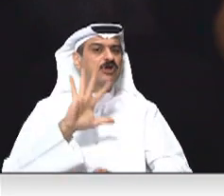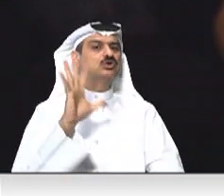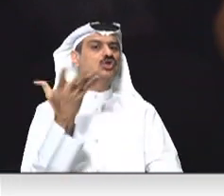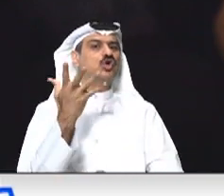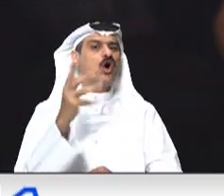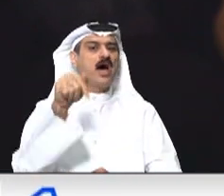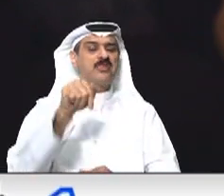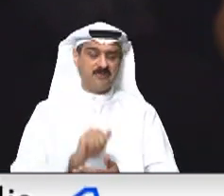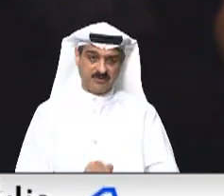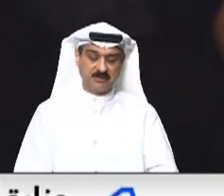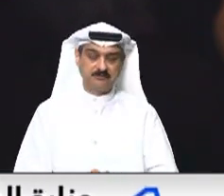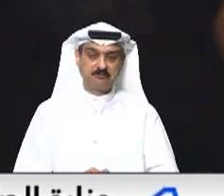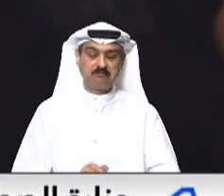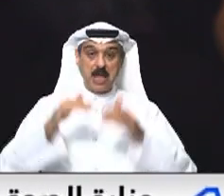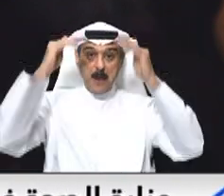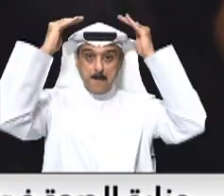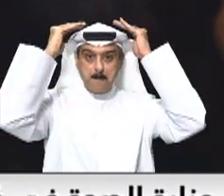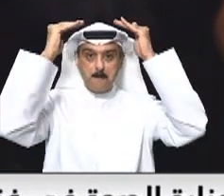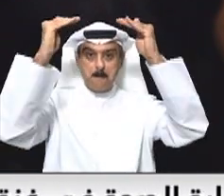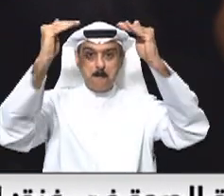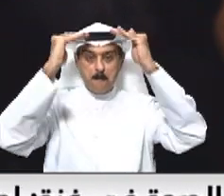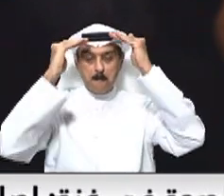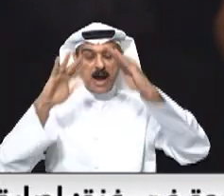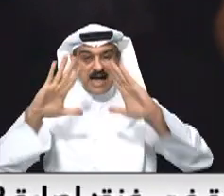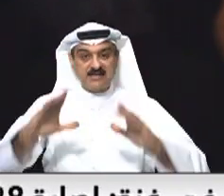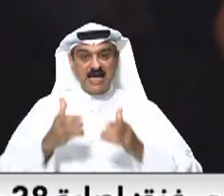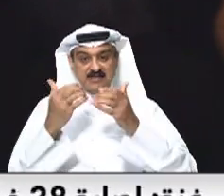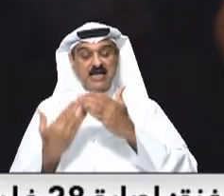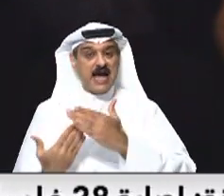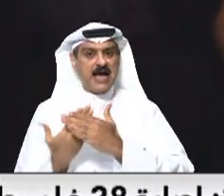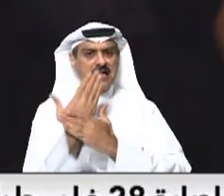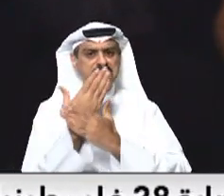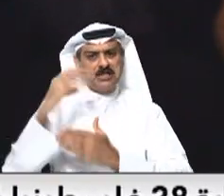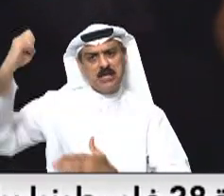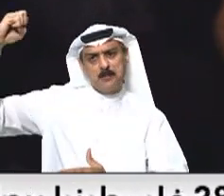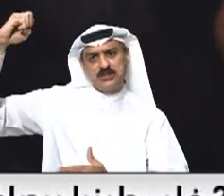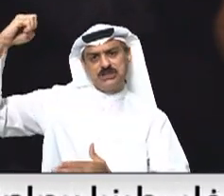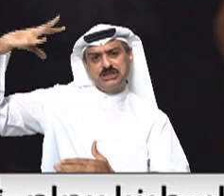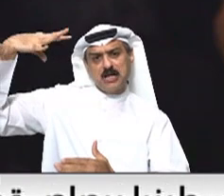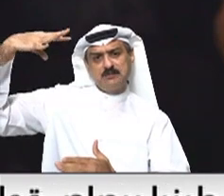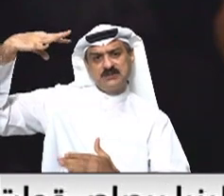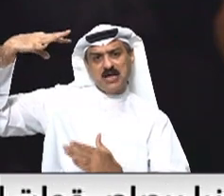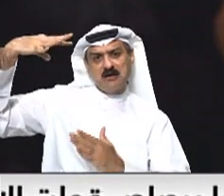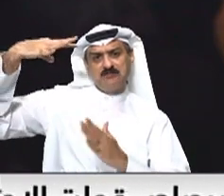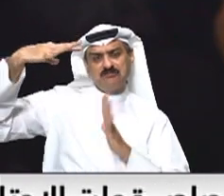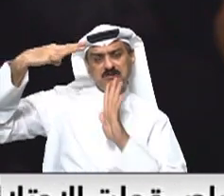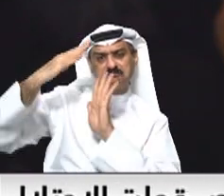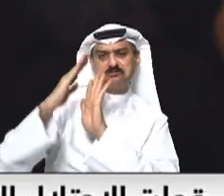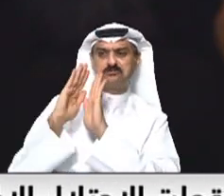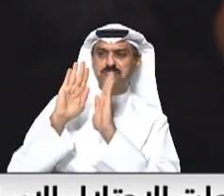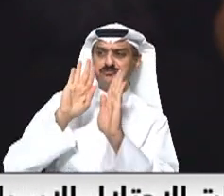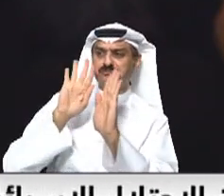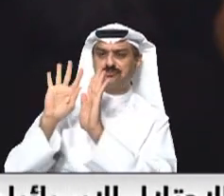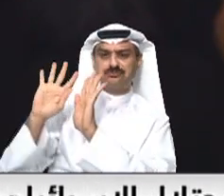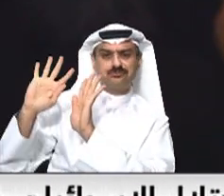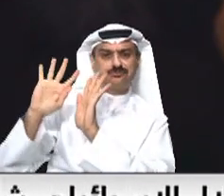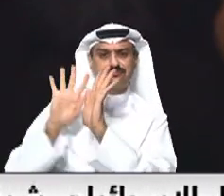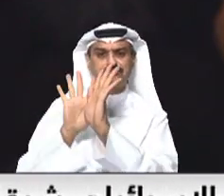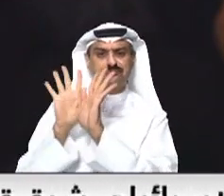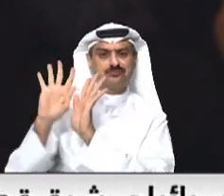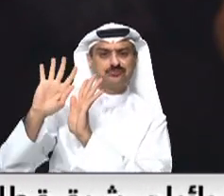عمل محطة طاقة متجددة باستخدام الألواح الشمسية والتكنولوجيا المرافقة لها،